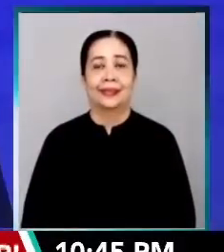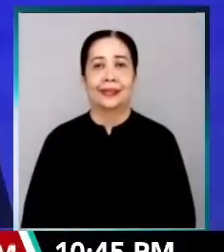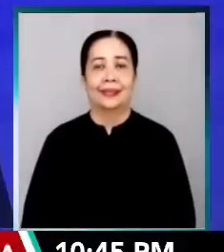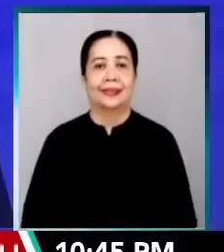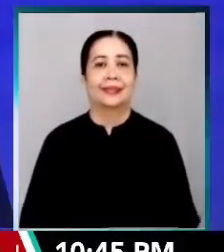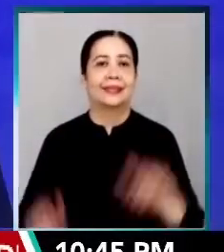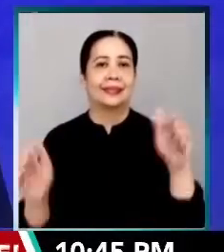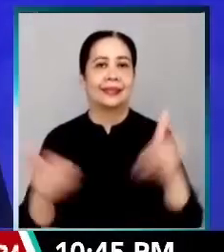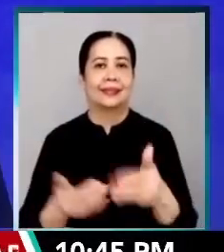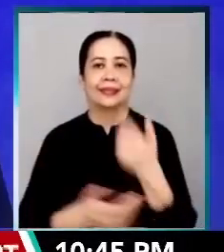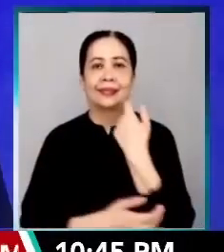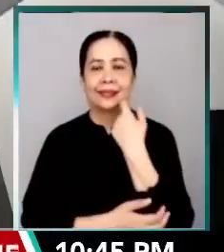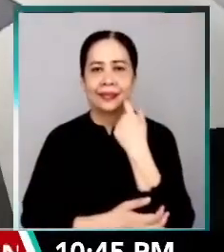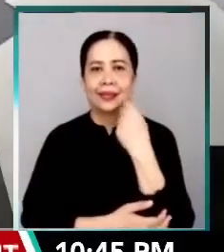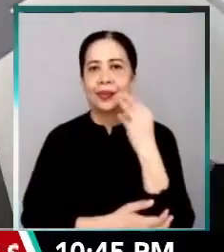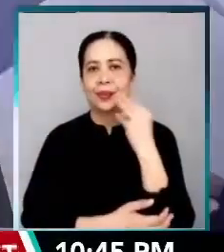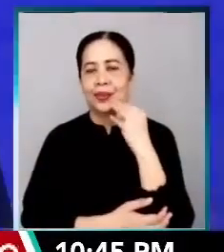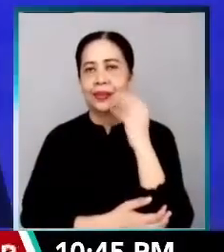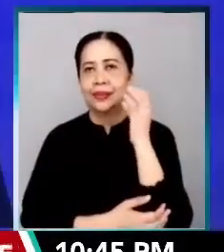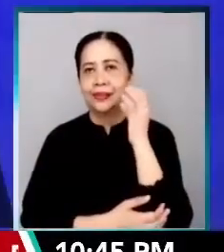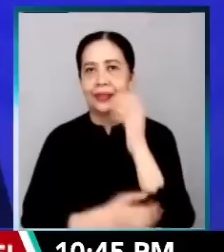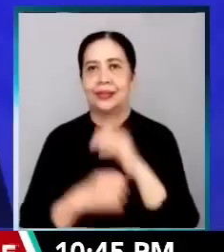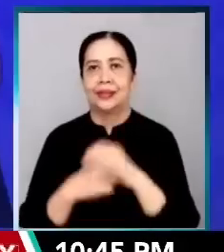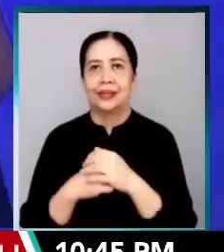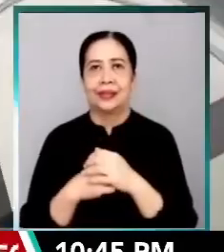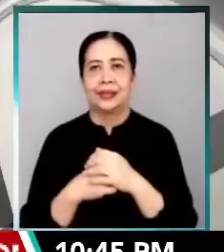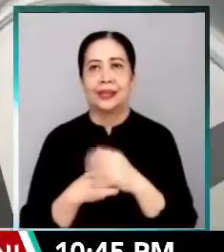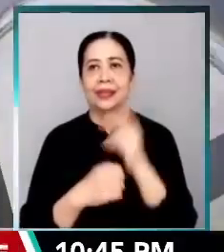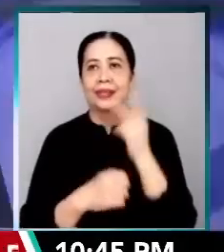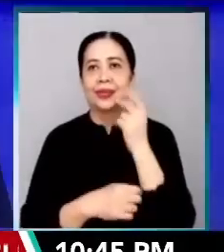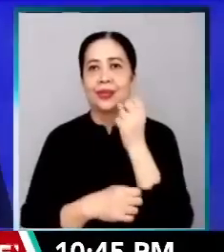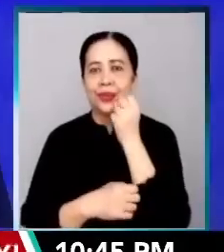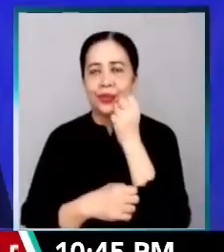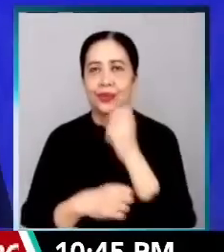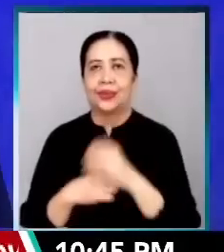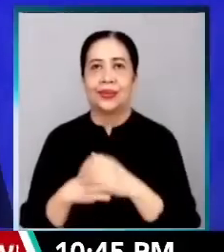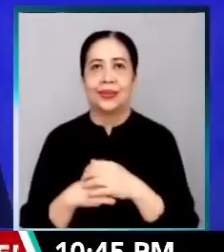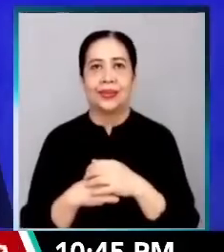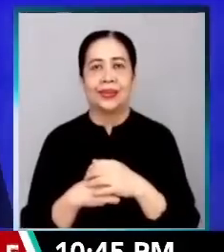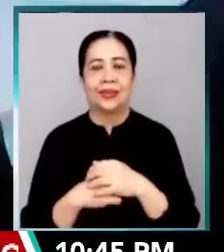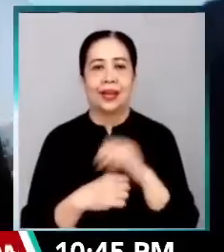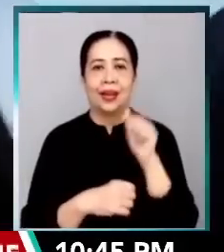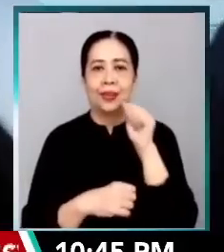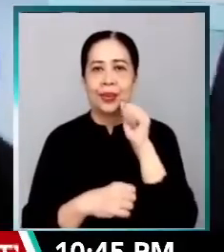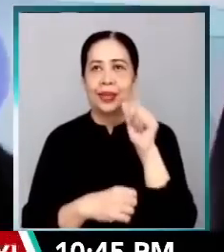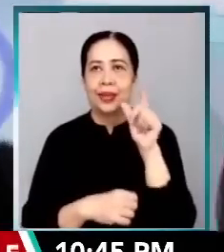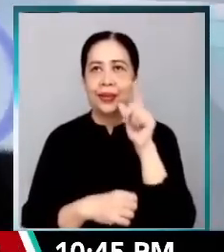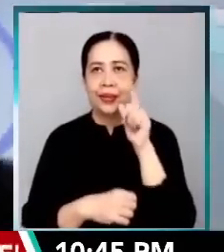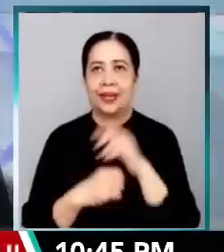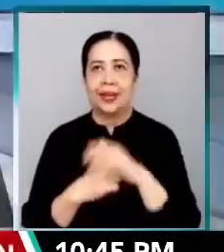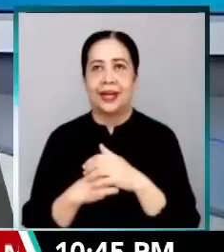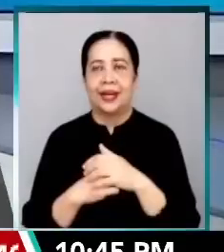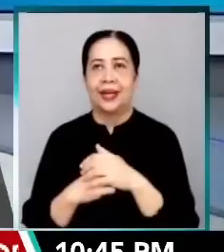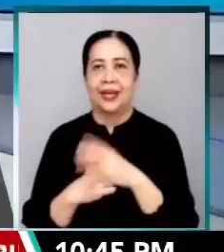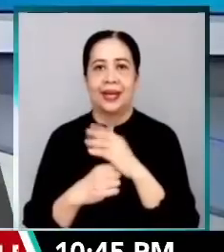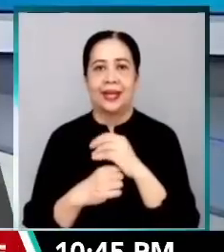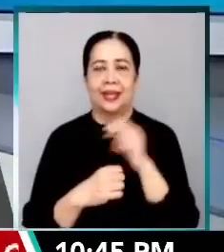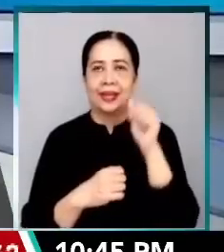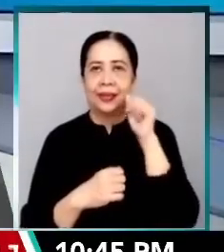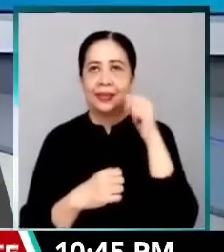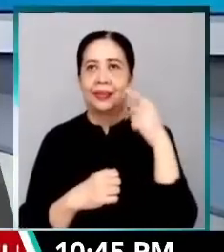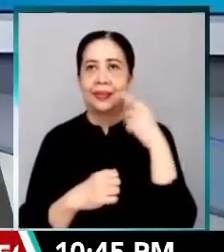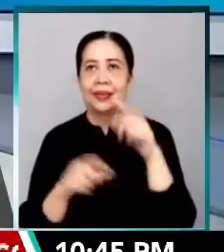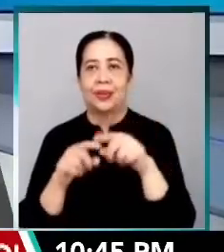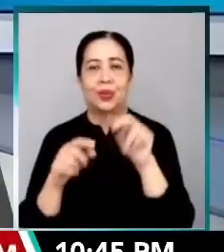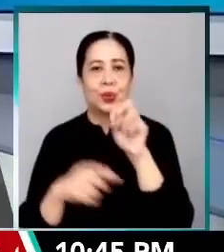kanina sina Maureen Shrivers, Katrina Son, Amor La Rosa, at Andrew Pergiera bilang bagong